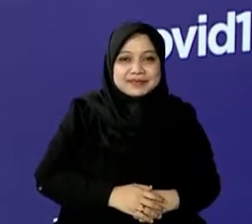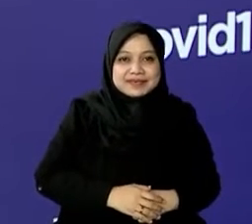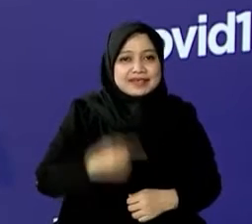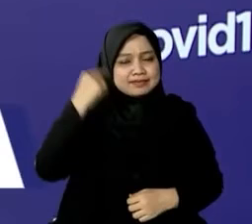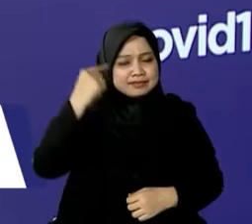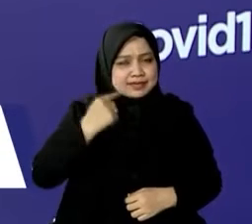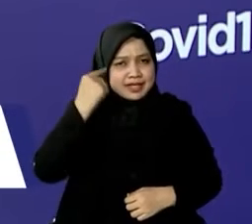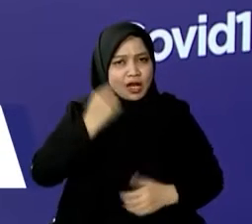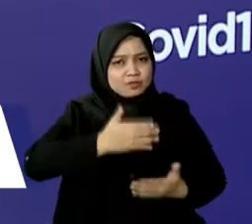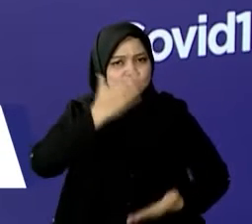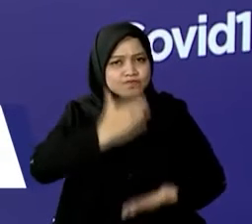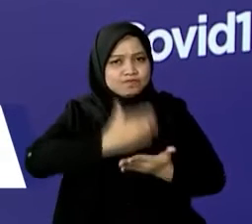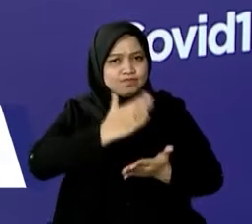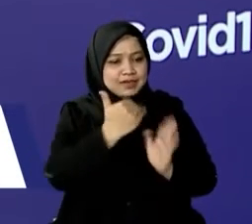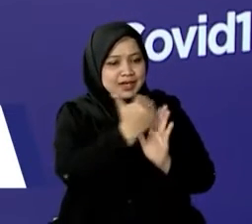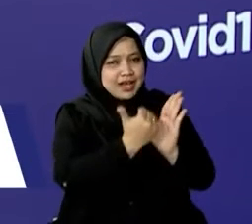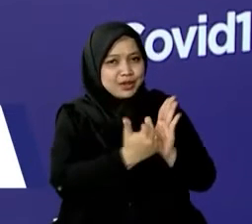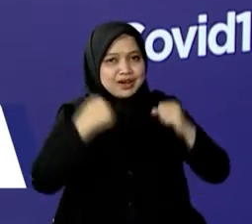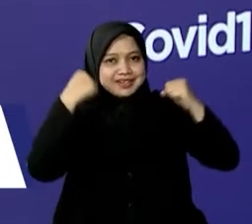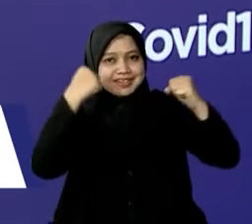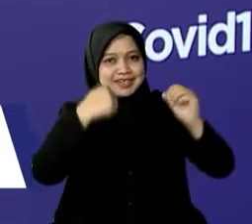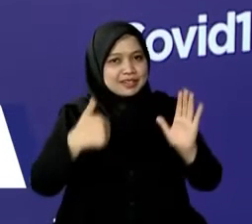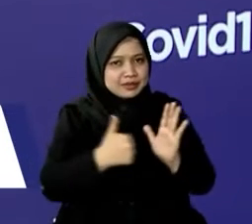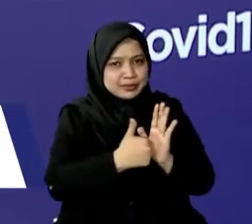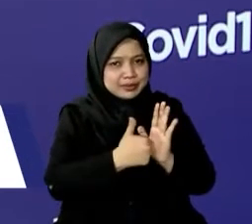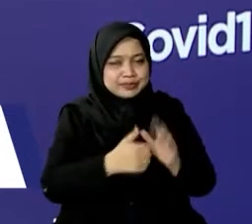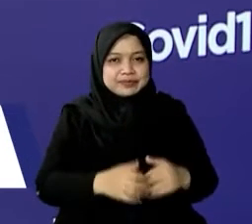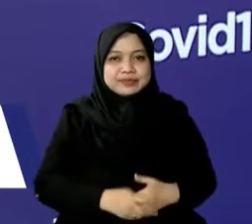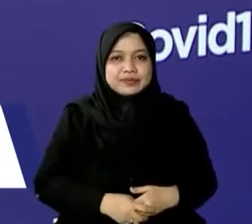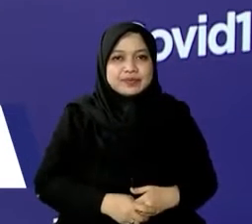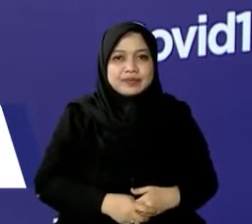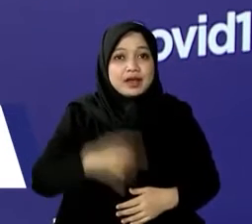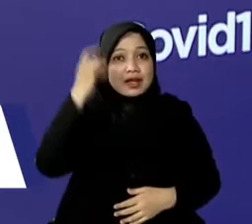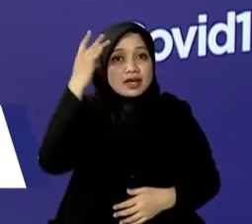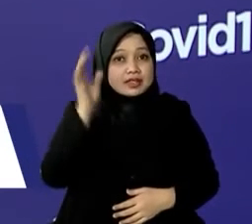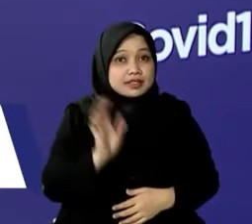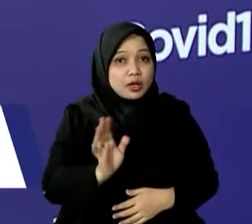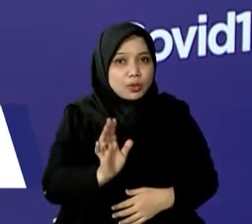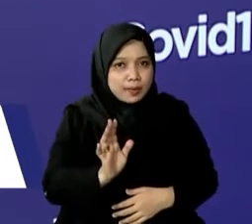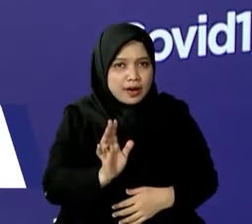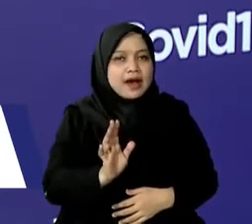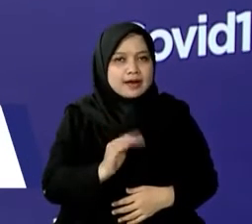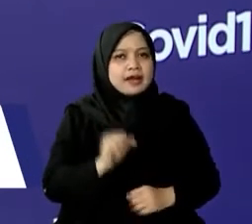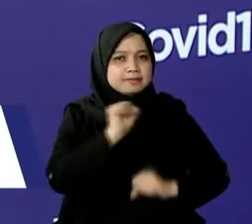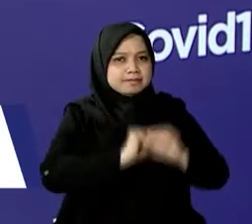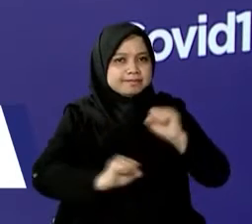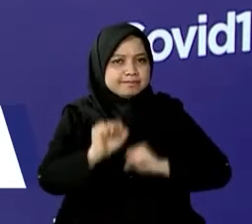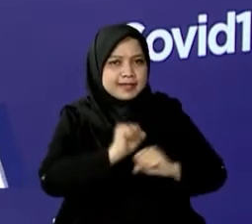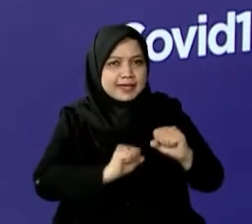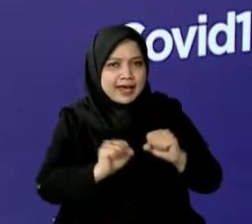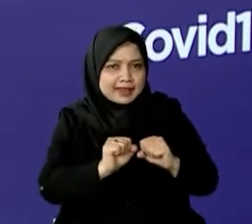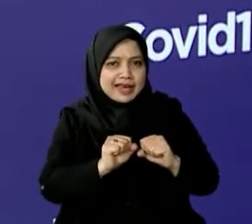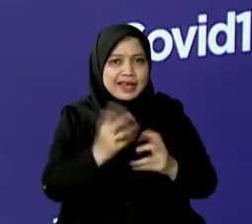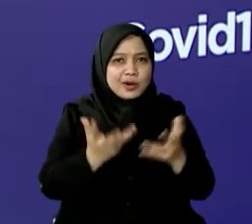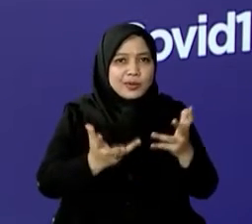lelah untuk disiplin dalam menerapkan protokol kesehatan kapanpun dan dimanapun jangan lupa pula untuk mengurangi kegiatan yang bisa berpotensi